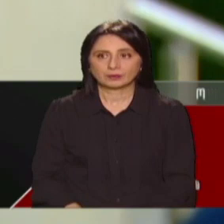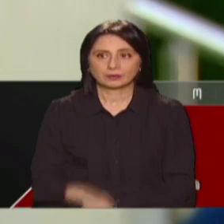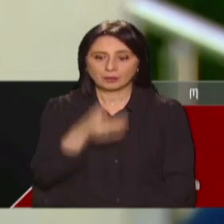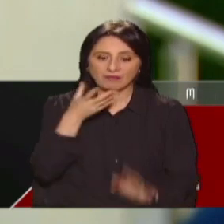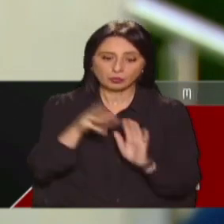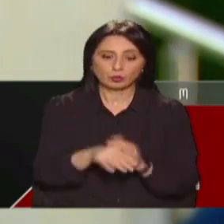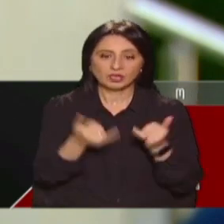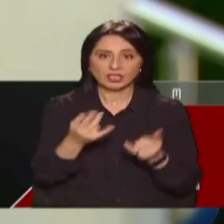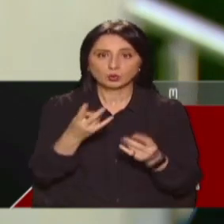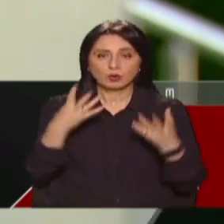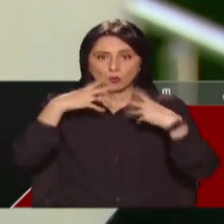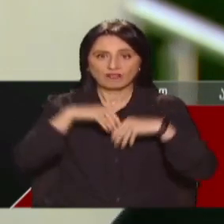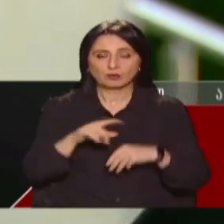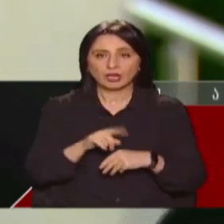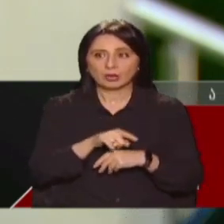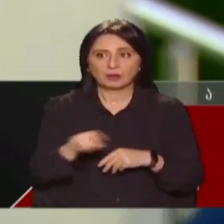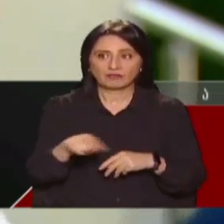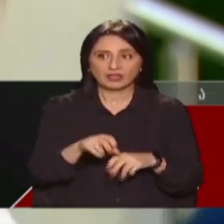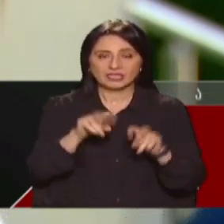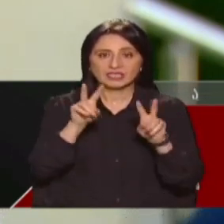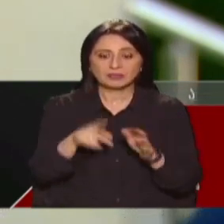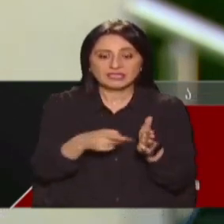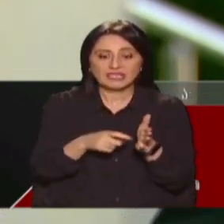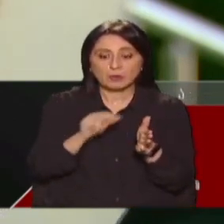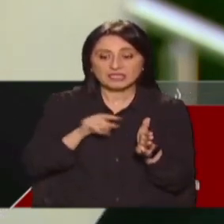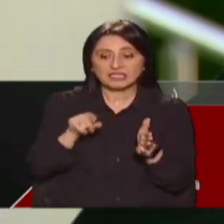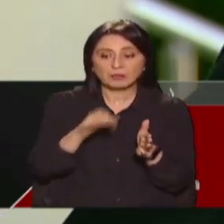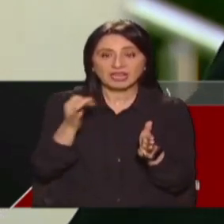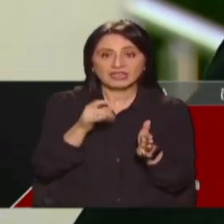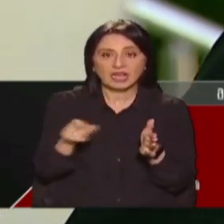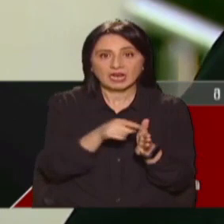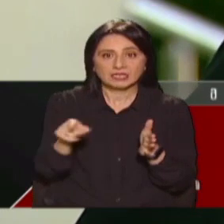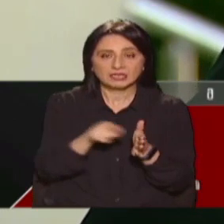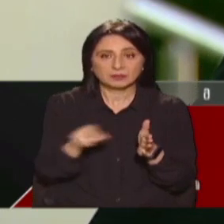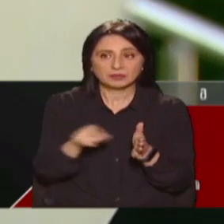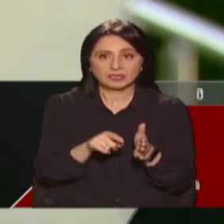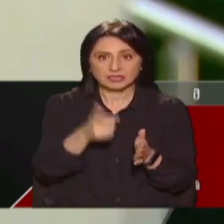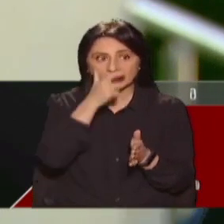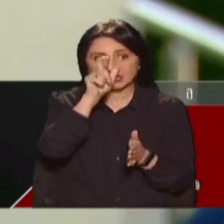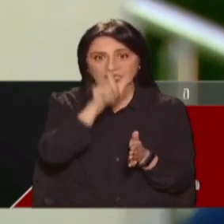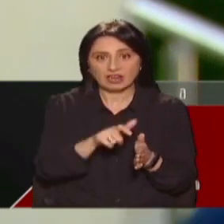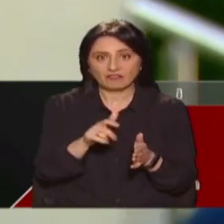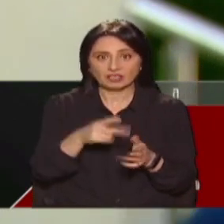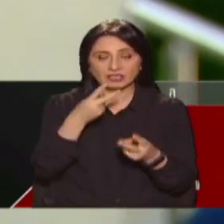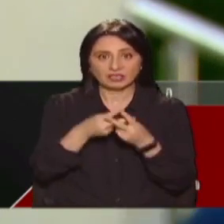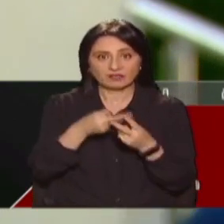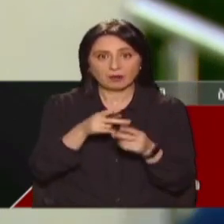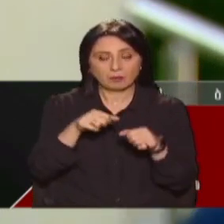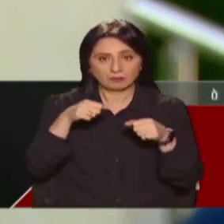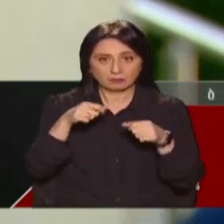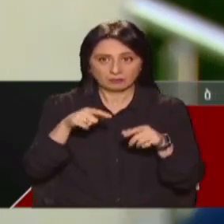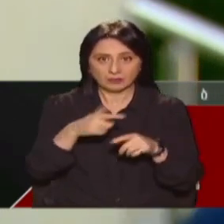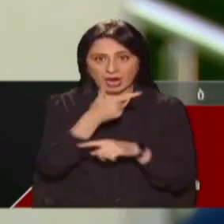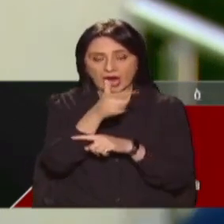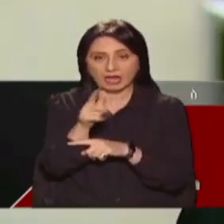Imau drăulă, dresunem, ovahekot, ramenerec, special sa hamus, zibu sam sa hoșia interesează, mas sa kašuli, sa žela suleba și pohmis